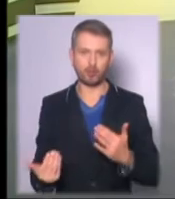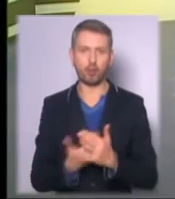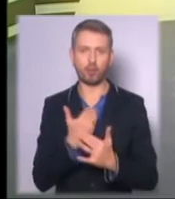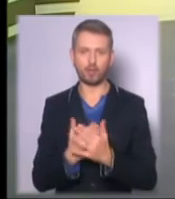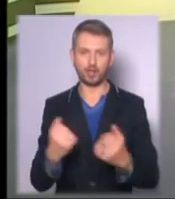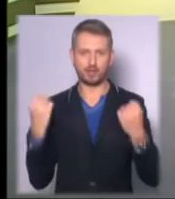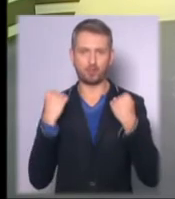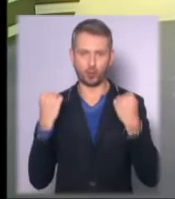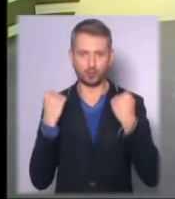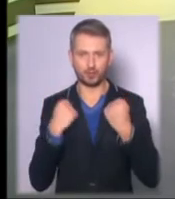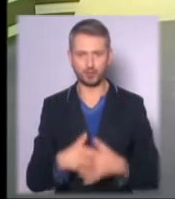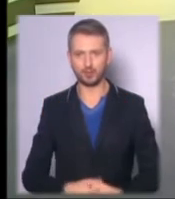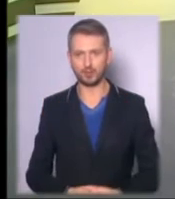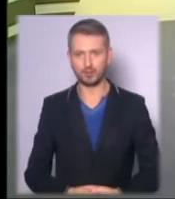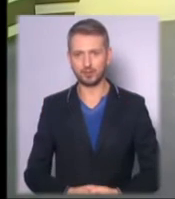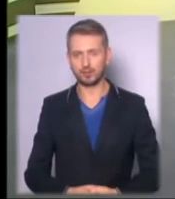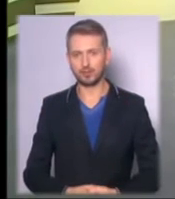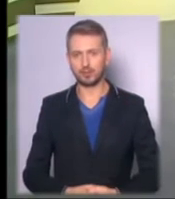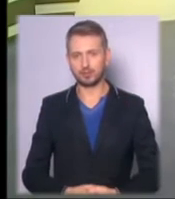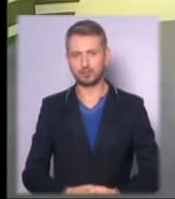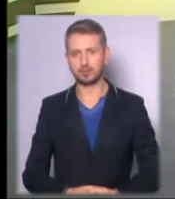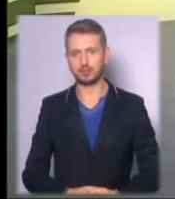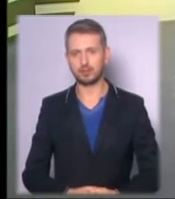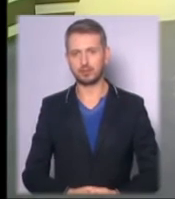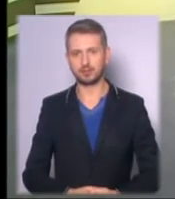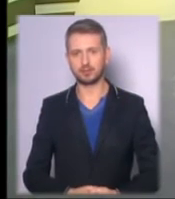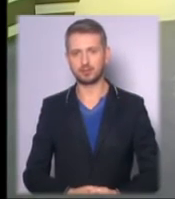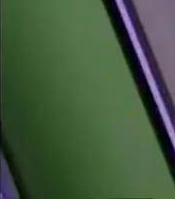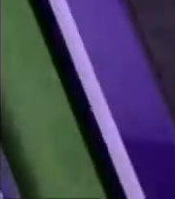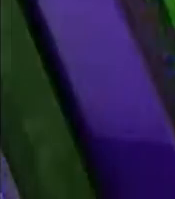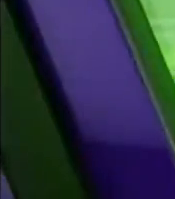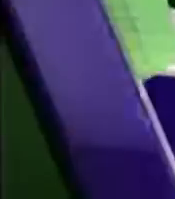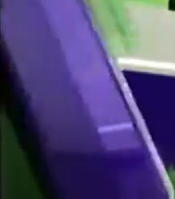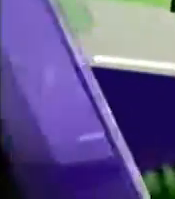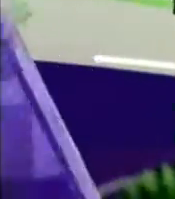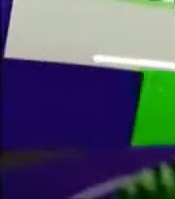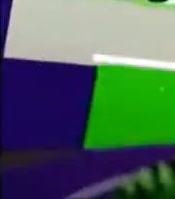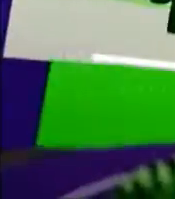Золотоверху, котра поділиться інформацією про останні події спортивного світу.